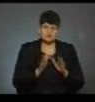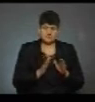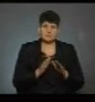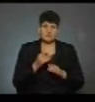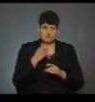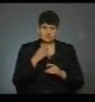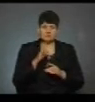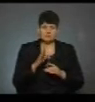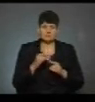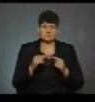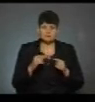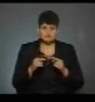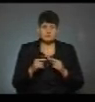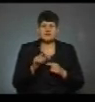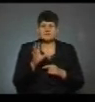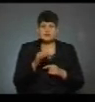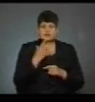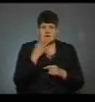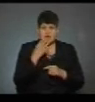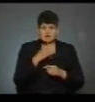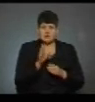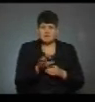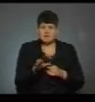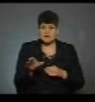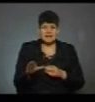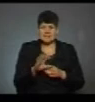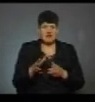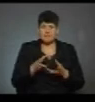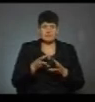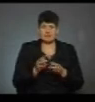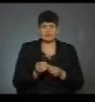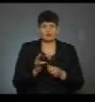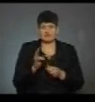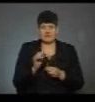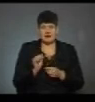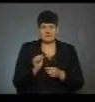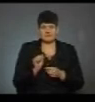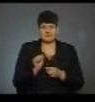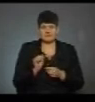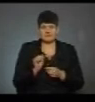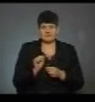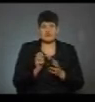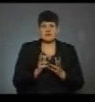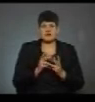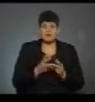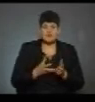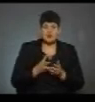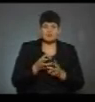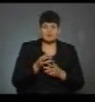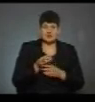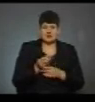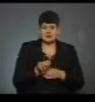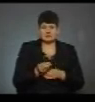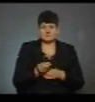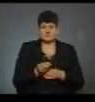що вона в будь-якому випадку вже нижча. І от ці гарячі батареї, вони не вплинуть на нарахування оплати за